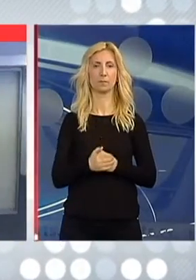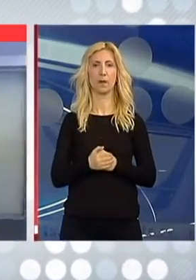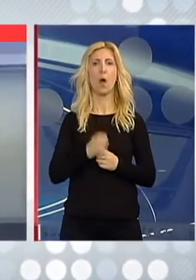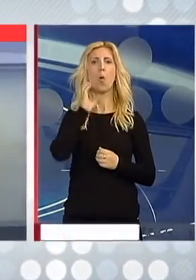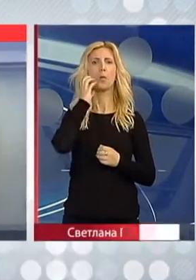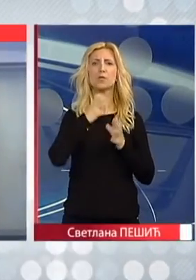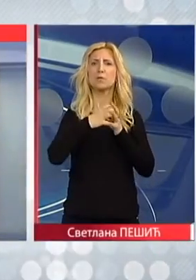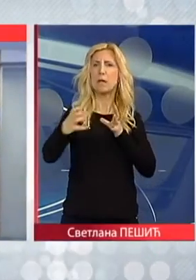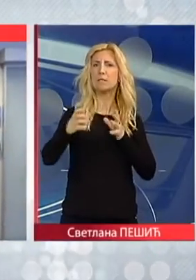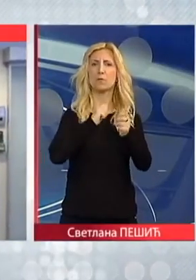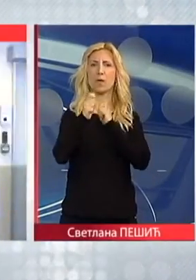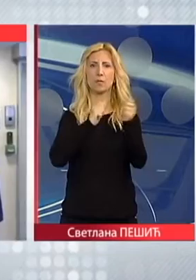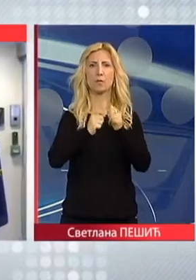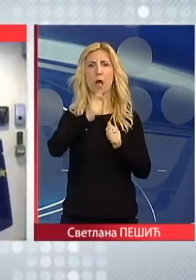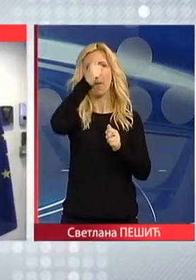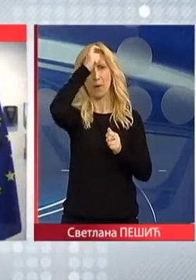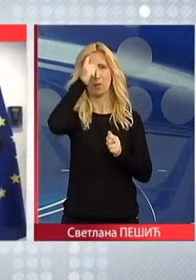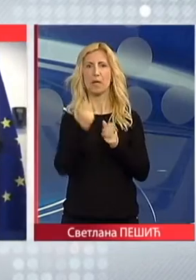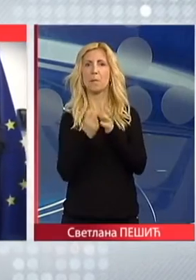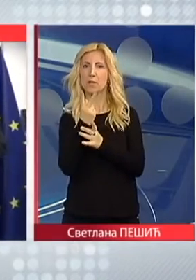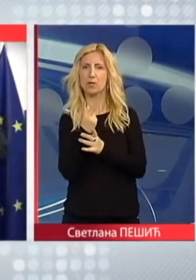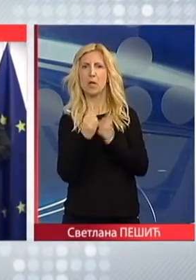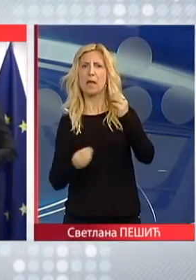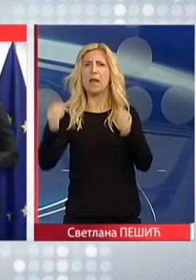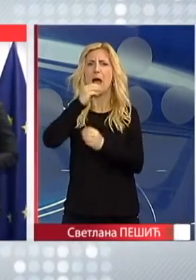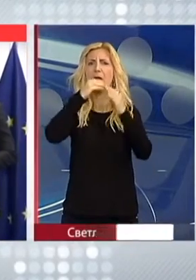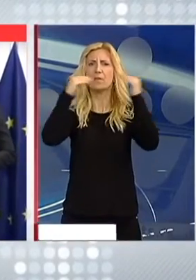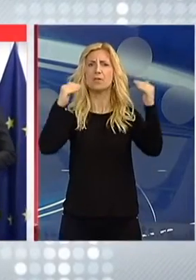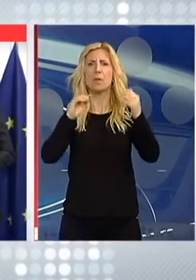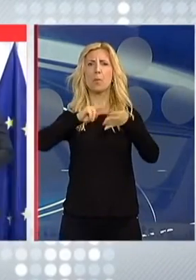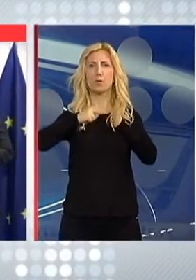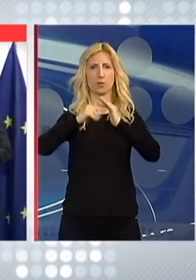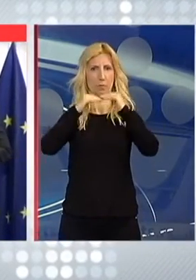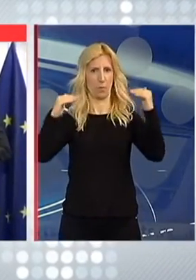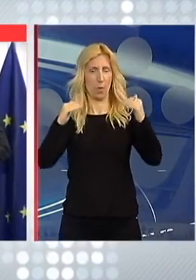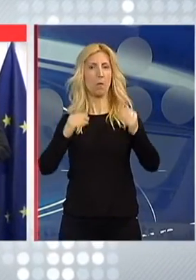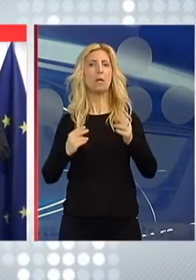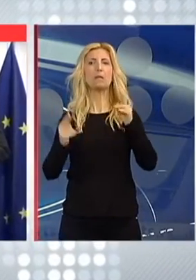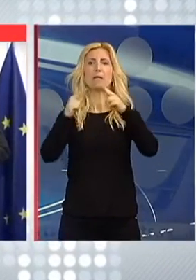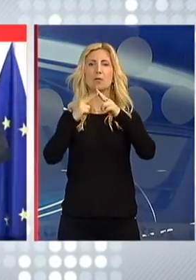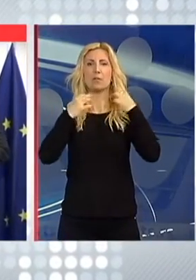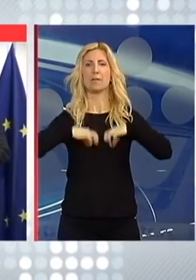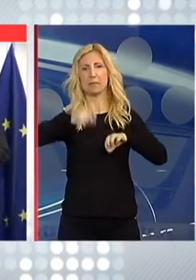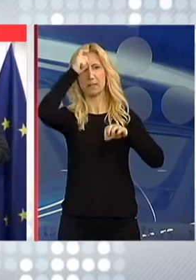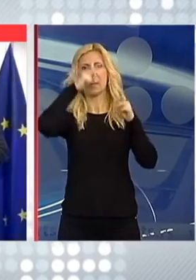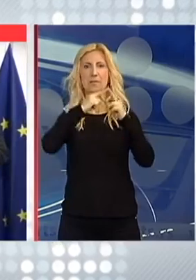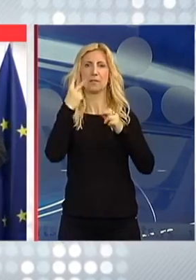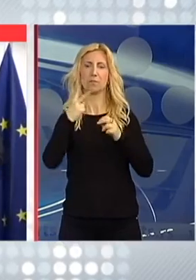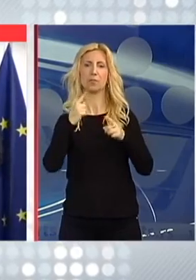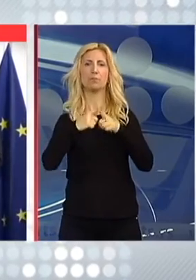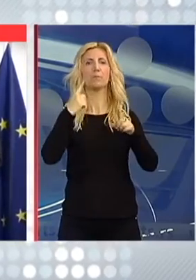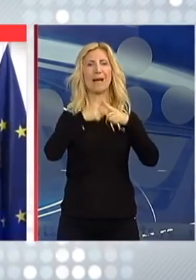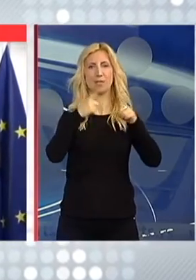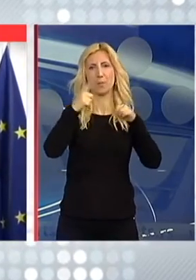U Briselu se nastavljaju razgovori Beograda i Prištine na najvišem političkom nivou. Sastaju se predsjednik Srbije Aleksandar Vučić i